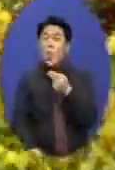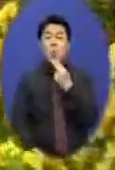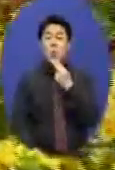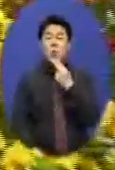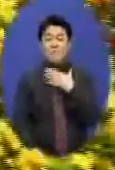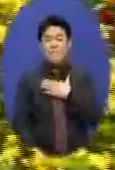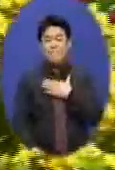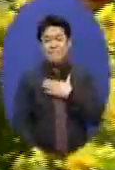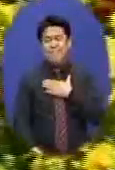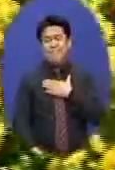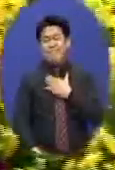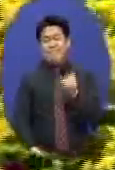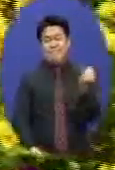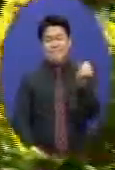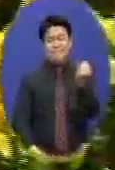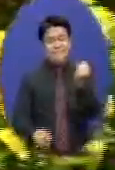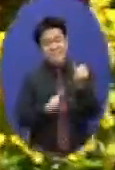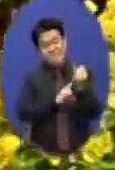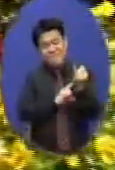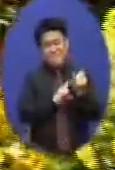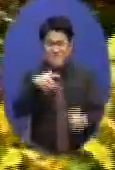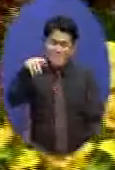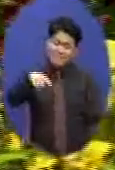아깝지 않는 나의 춘향아